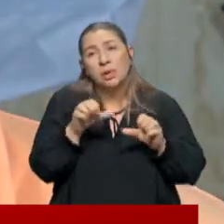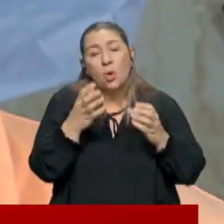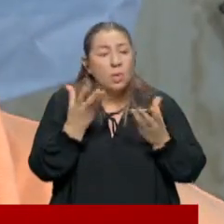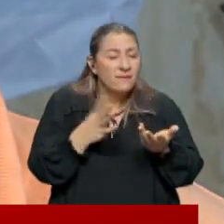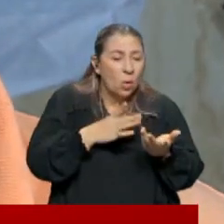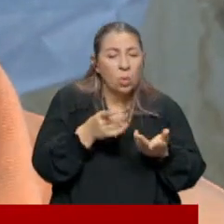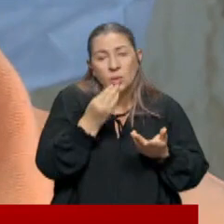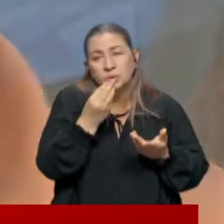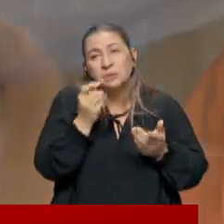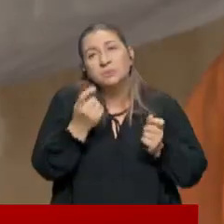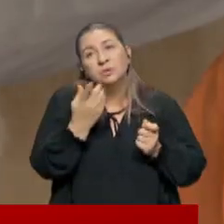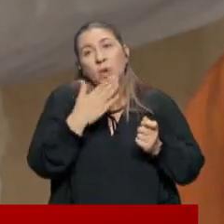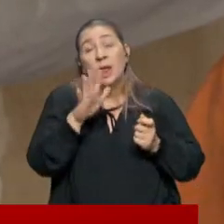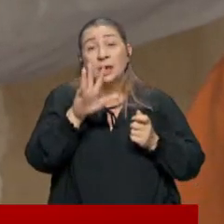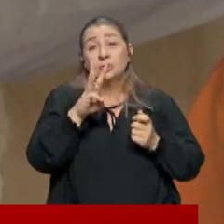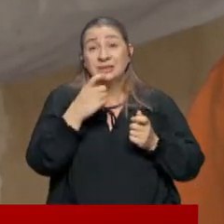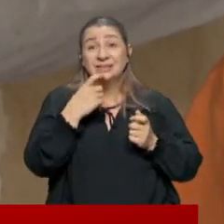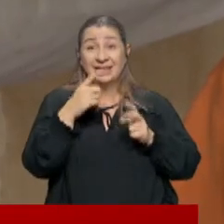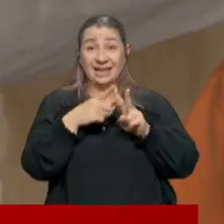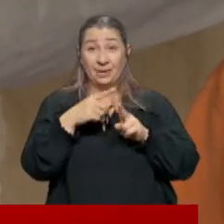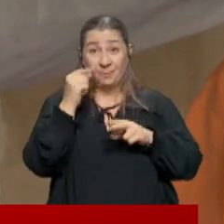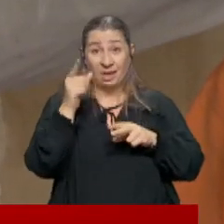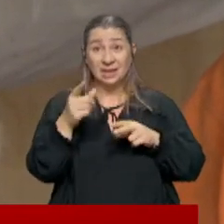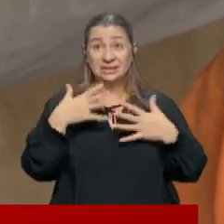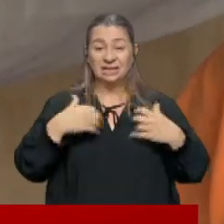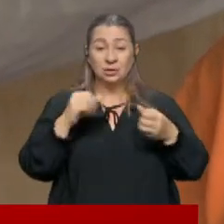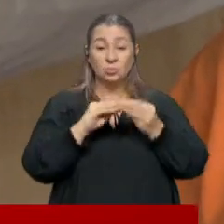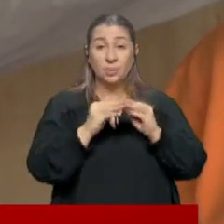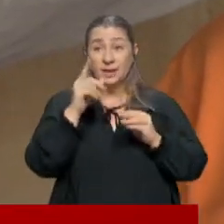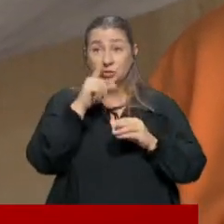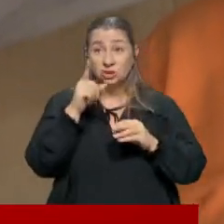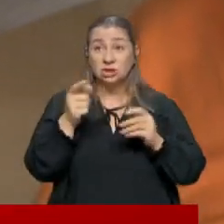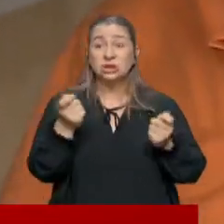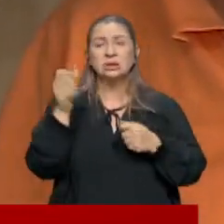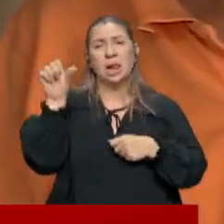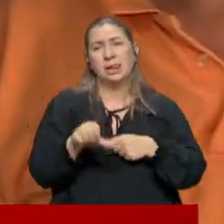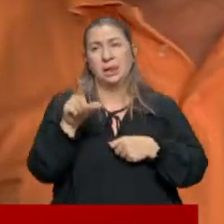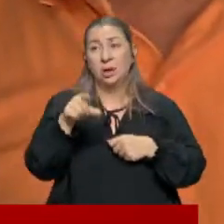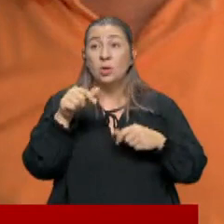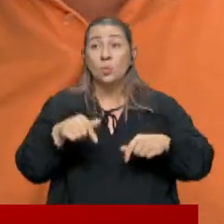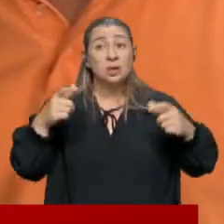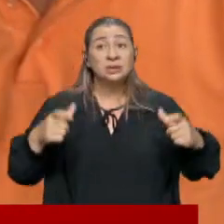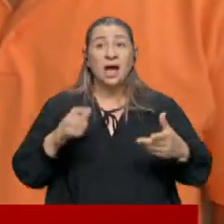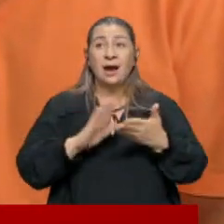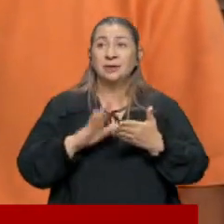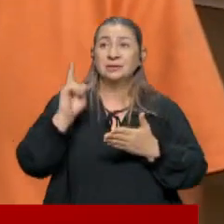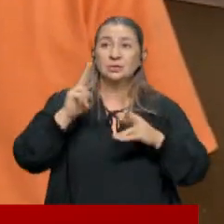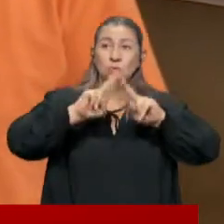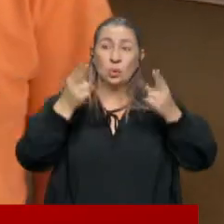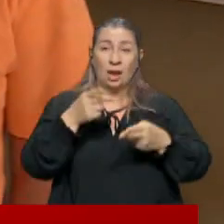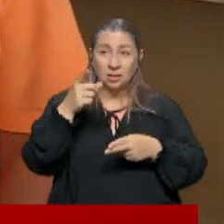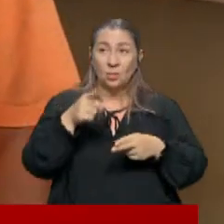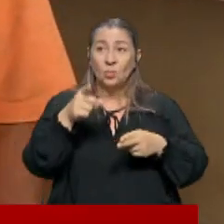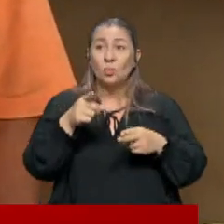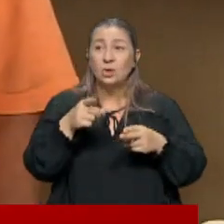kadar yiyoruz. Yapacak bir şey yok. 53 yaşındaki Nedim Kostak sağlık sorunları nedeniyle çalışamıyor. Burası arkadaşının dükkanı